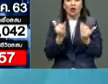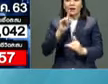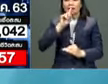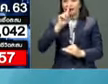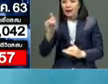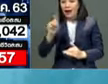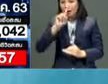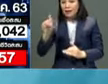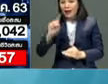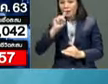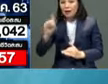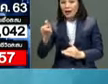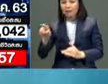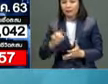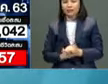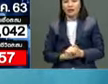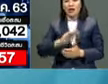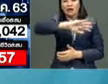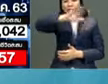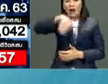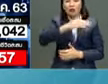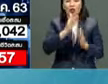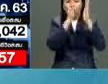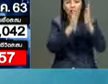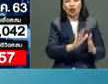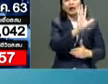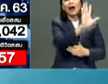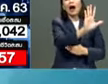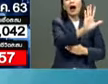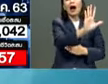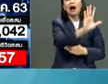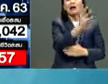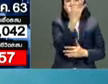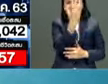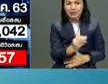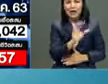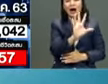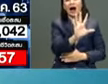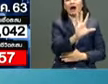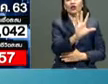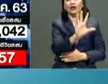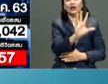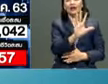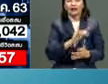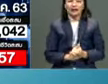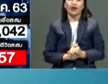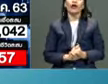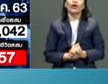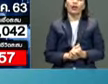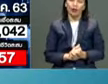ถ้าไม่ใช่ละนะครับท่านท่านท่านต้องดูให้ละเอียดสักนิดนึงนะคะตอนนี้เขาก็มีคนที่ทำเรื่องเหล่านี้เพื่อดึงข้อมูลของท่านเอาไปในใช้ในทางที่ไม่ถูกต้องมาดูเรื่องของศูนย์ปฏิบัติการแก้ไขสถานการณ์ฉุกเฉินด้านความมั่นคงเรื่องของคืออยู่แล้วก็การชุมนุมมั่วสุมนะครับวันนี้ผมซักถามแล้วถามอีกทำแล้วถามอีกนะครับตัวเลข5คนครับชุมนุมมั่วสุมหรืออยู่ 5คน 5คดีนะคนถามว่าเกิดอะไรขึ้นทำไมลงมาเรอะหลักเดียวเป็นการแข่งขันกับเรื่องของตัวเลขยืนยันการติดเชื้อหรือเปล่านะครับคนไทยน่ารักขนาดนี้เลยหรือนะครับได้รับคำตอบจากทางสตชนะครับสำนักงานตำรวจแห่งชาติบอกว่ายืนยันอย่างนั้นจริงเขาบ่มอโดยทางทหารท่านก็บอกอย่างนั้นจริงๆน่ารักจริงๆครับบอกว่าเจออย่างนี้เราก็ถามกันไว้เป็นเพราะว่าเราออกตรวจน้อยหรือเปล่าก็ไม่ใช่กับจำนวนตรวจนะครับจำนวนของคนที่ออก